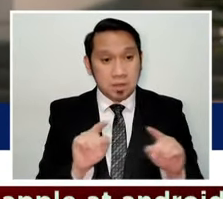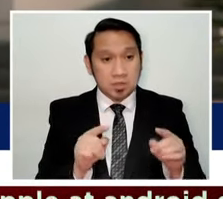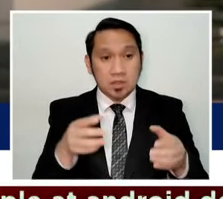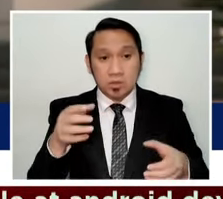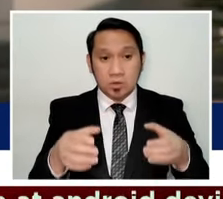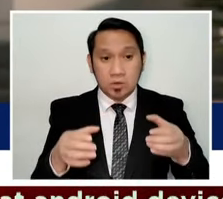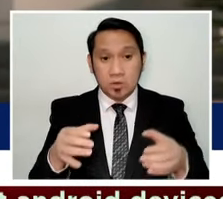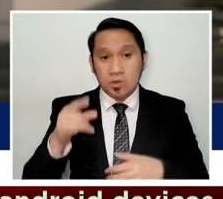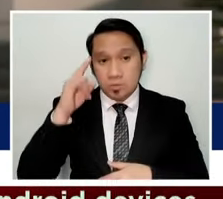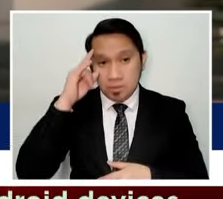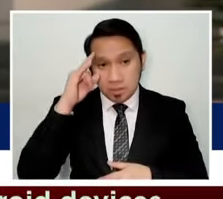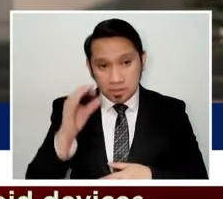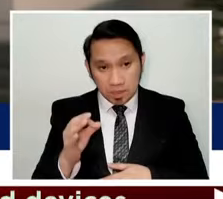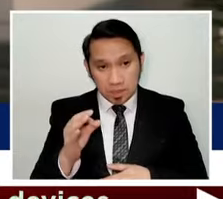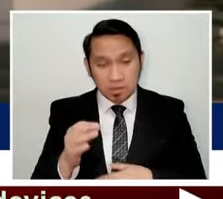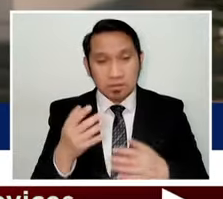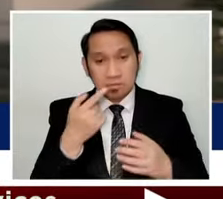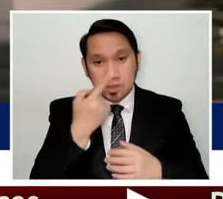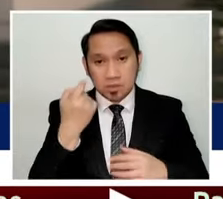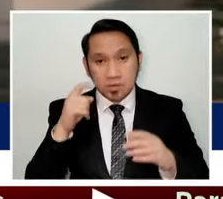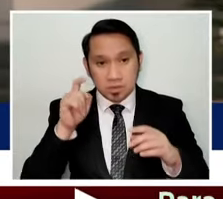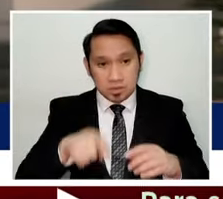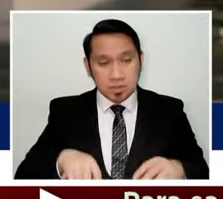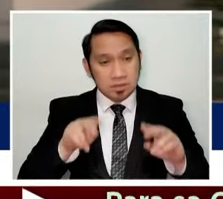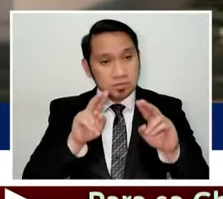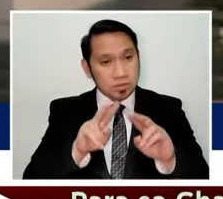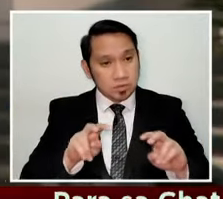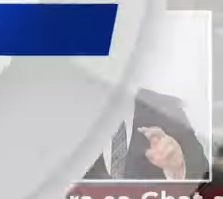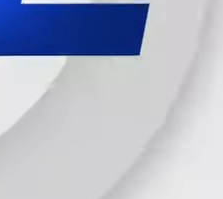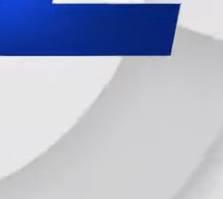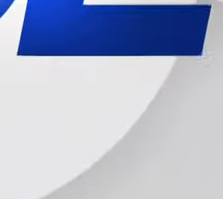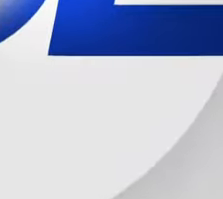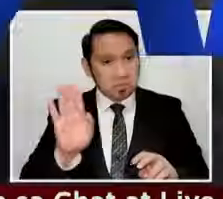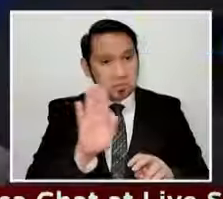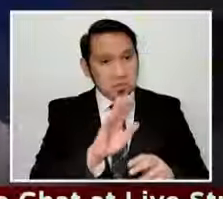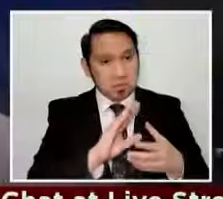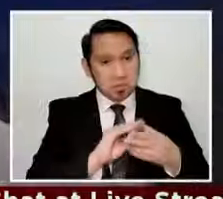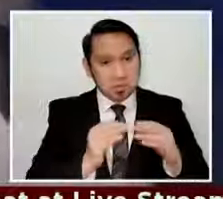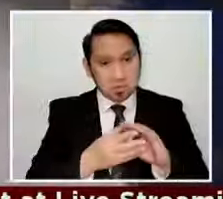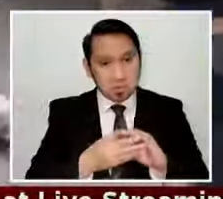magdedesisyon tungkol dito, lalo't susuriin pa ang kanilang mga salaysay.